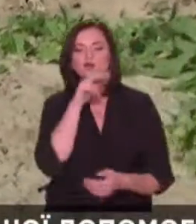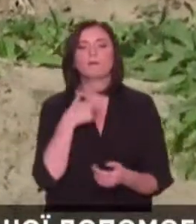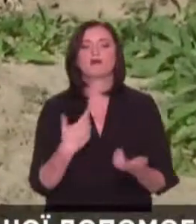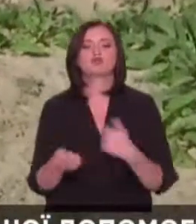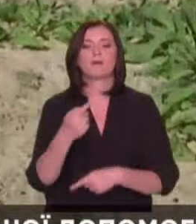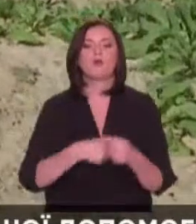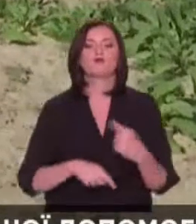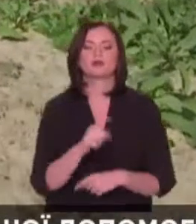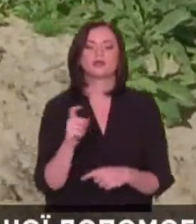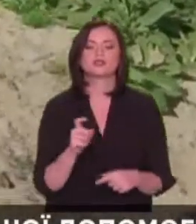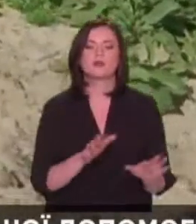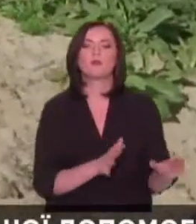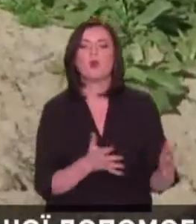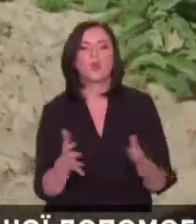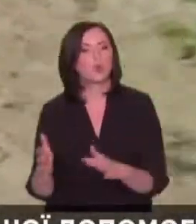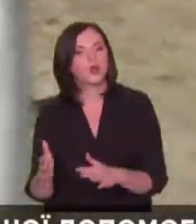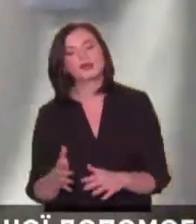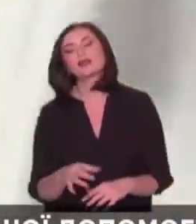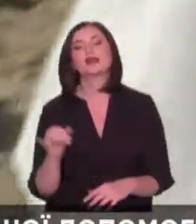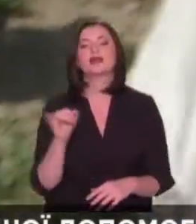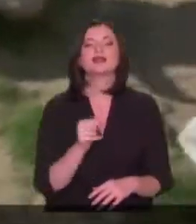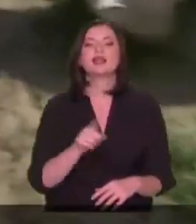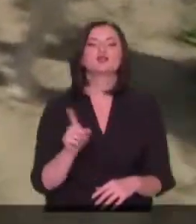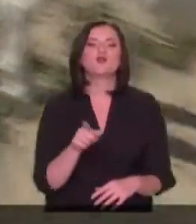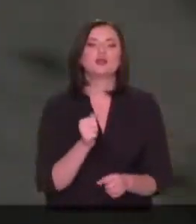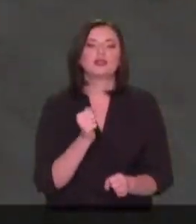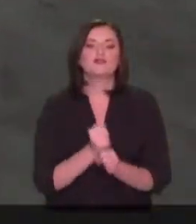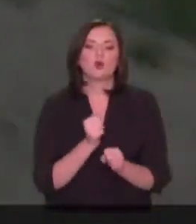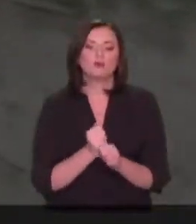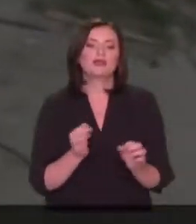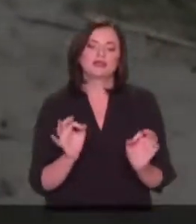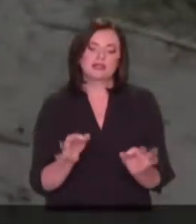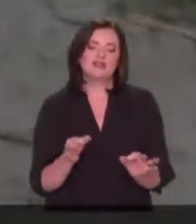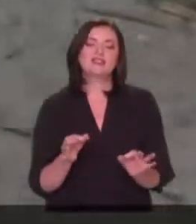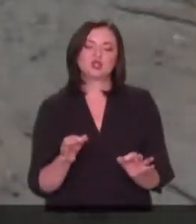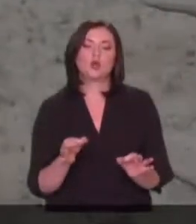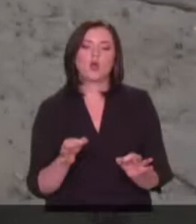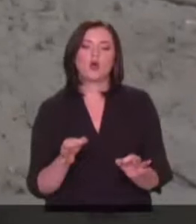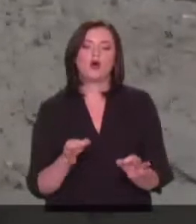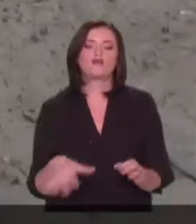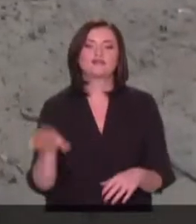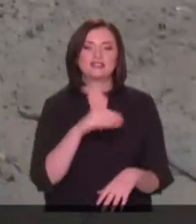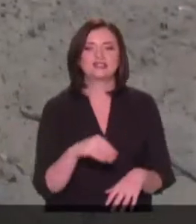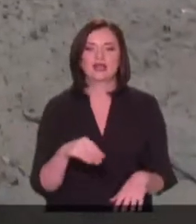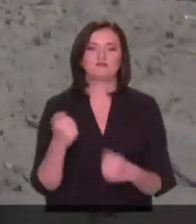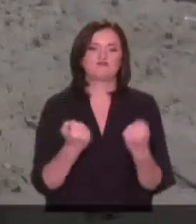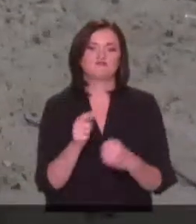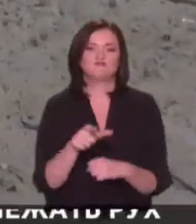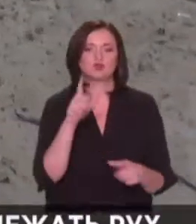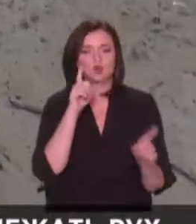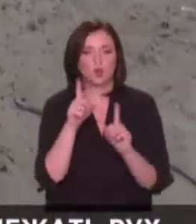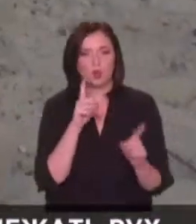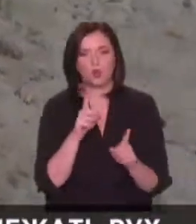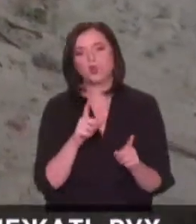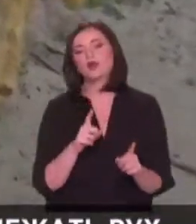з прогулянки. І те, що вони виробляють, звісно, такі всіх автомобілістів шокує, всіх